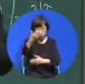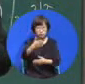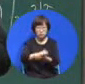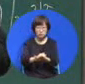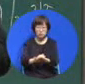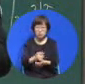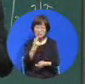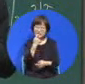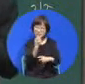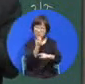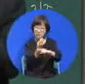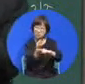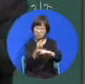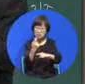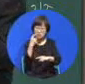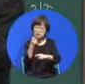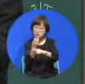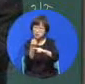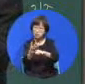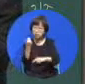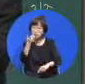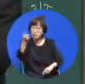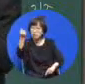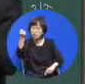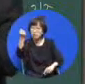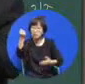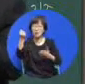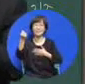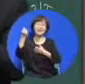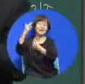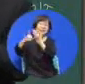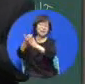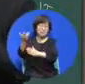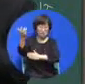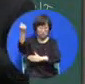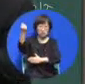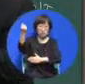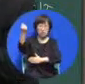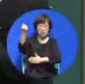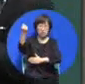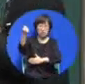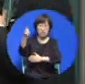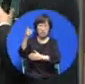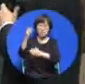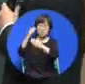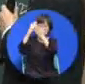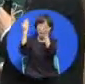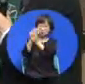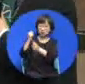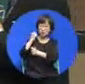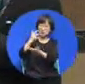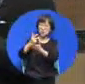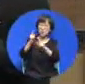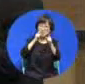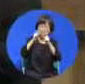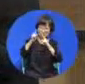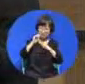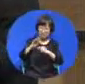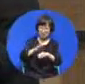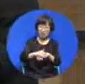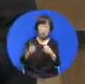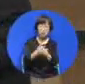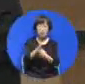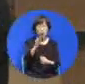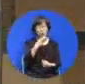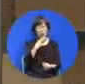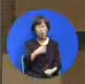것이라. It belongs to the Lord. 나 여호와의 말이니라. He says, the silver is mine and the gold is mine. 없어요. Declares the Lord Almighty. There's